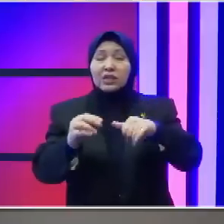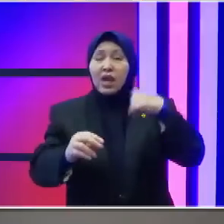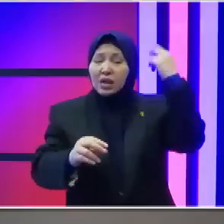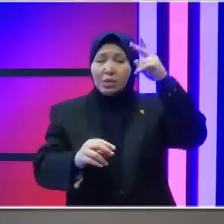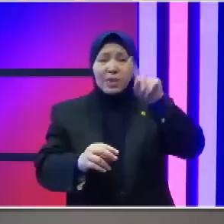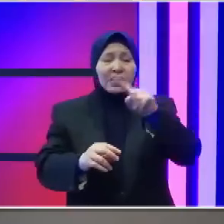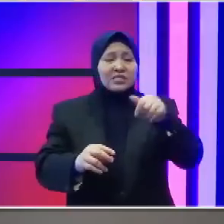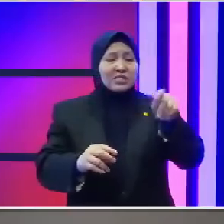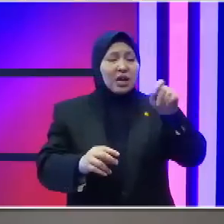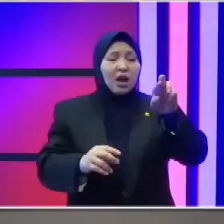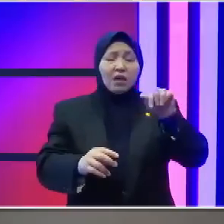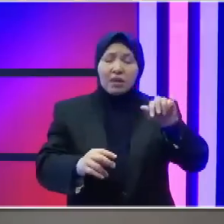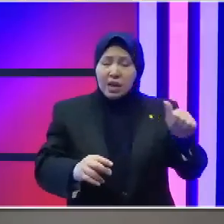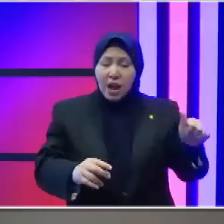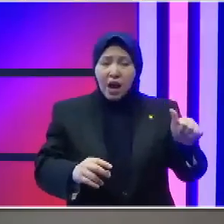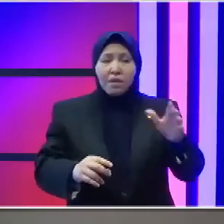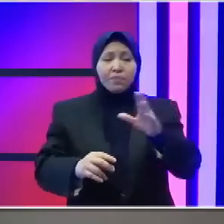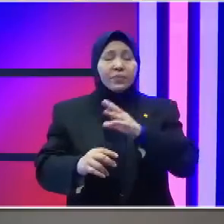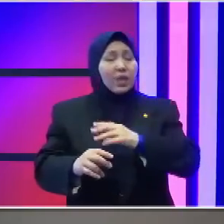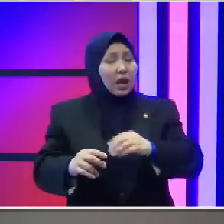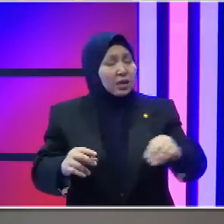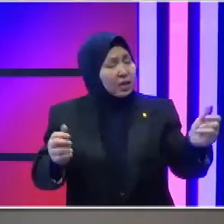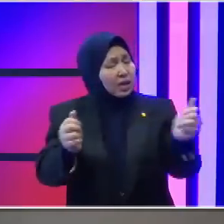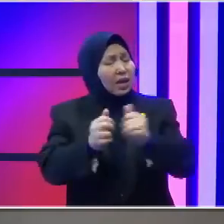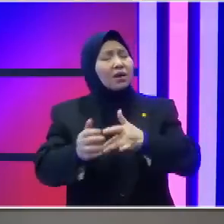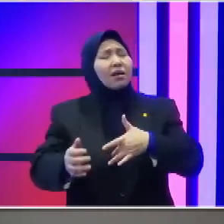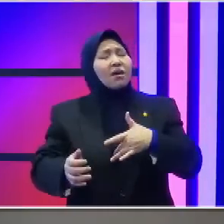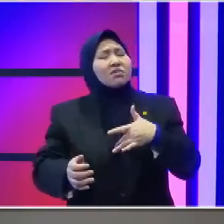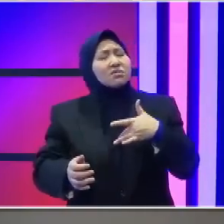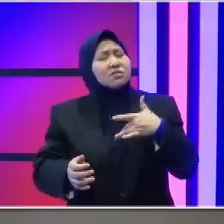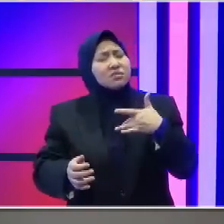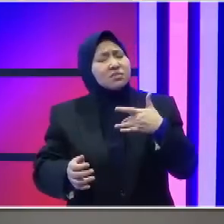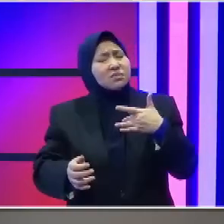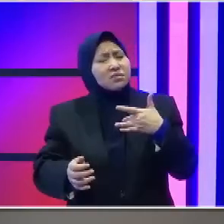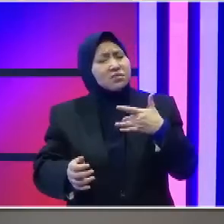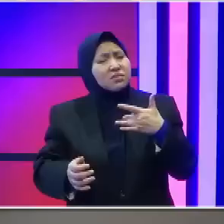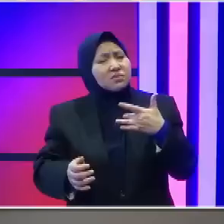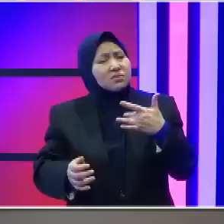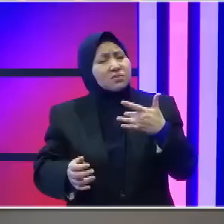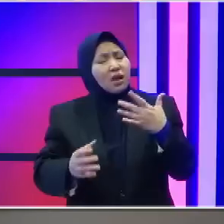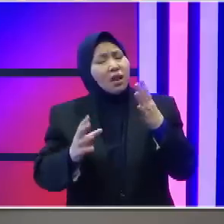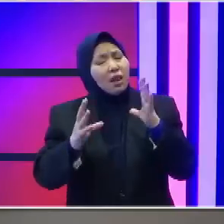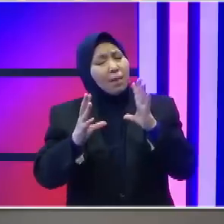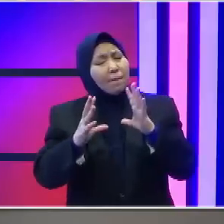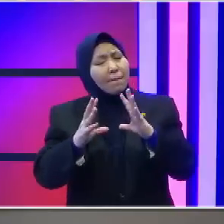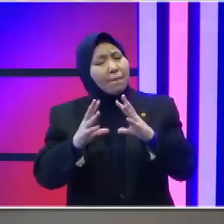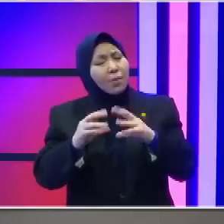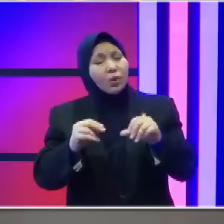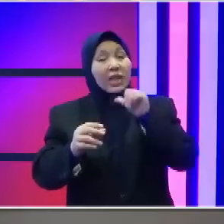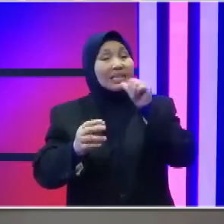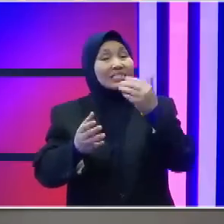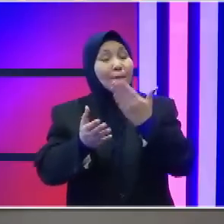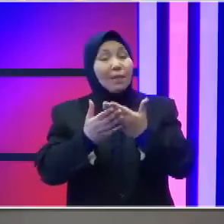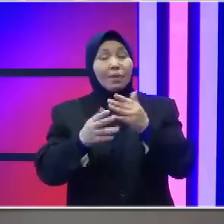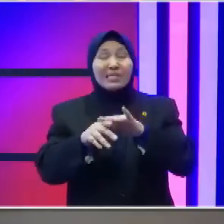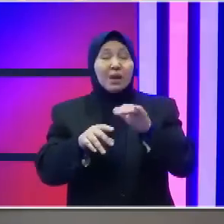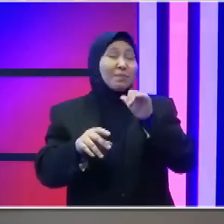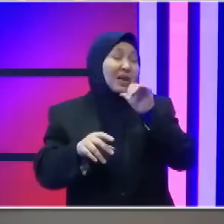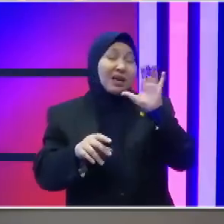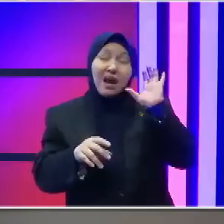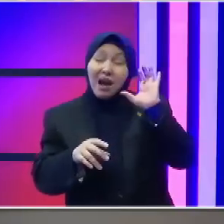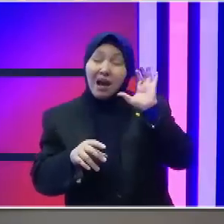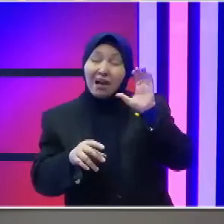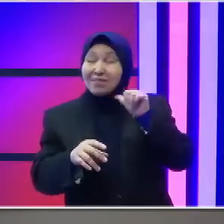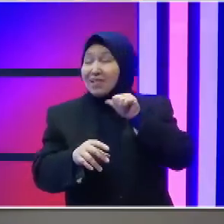berdoa nidaan khafiyah, dengan rasa lembut, tak sampai macam dengar tak dengar saja.